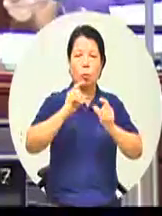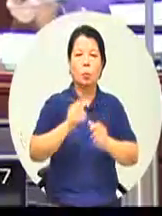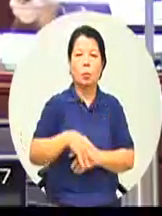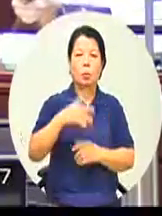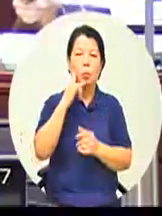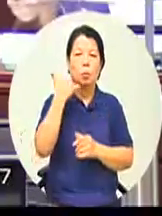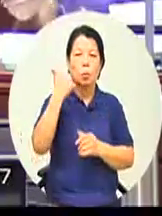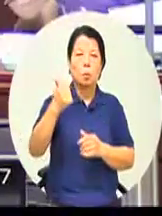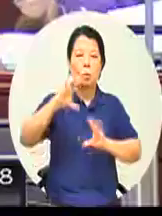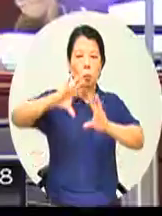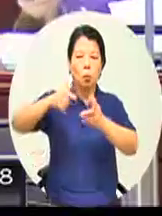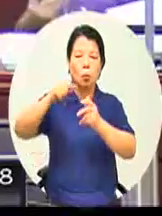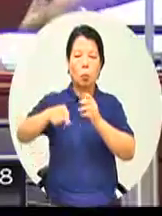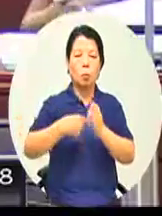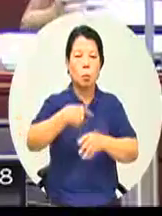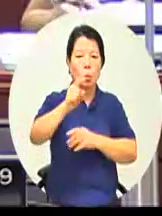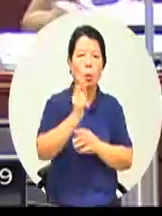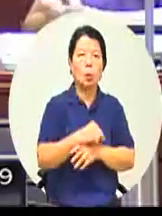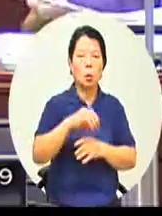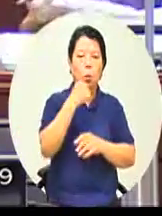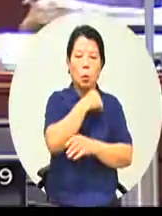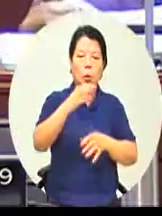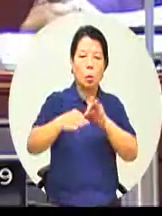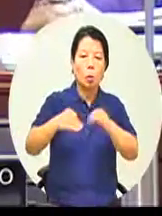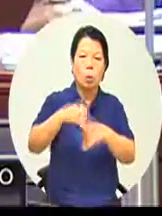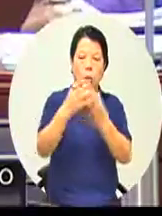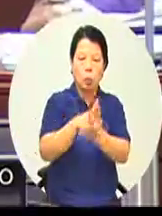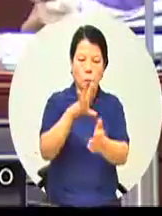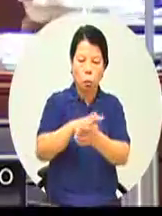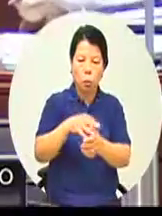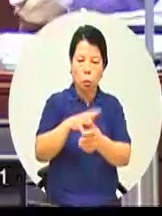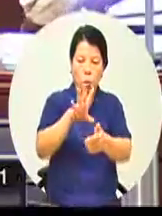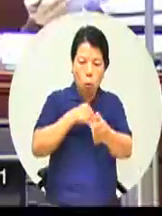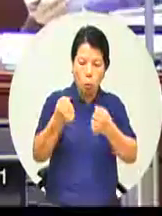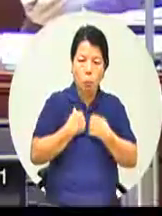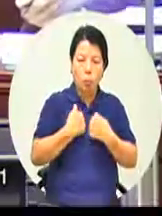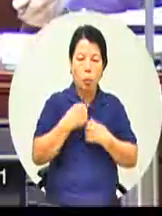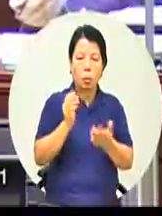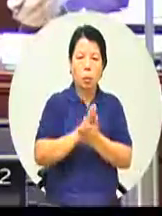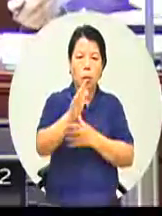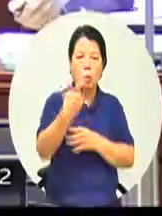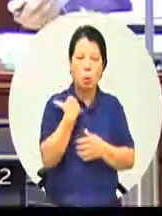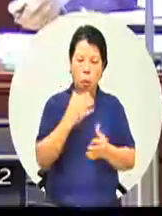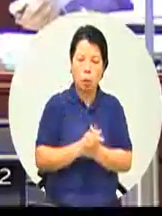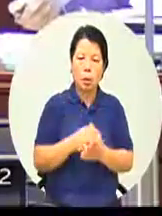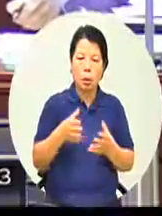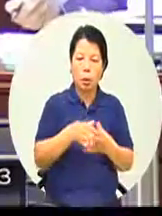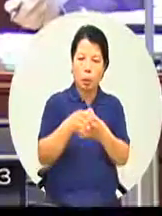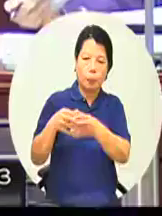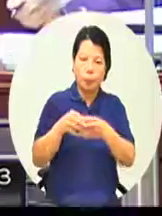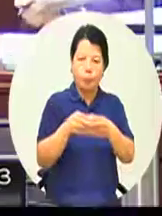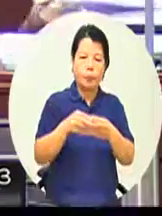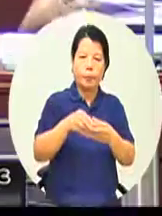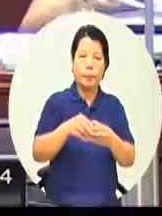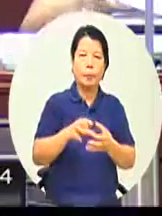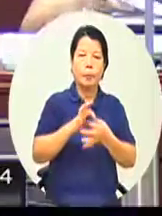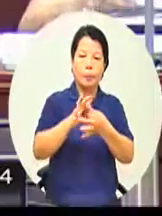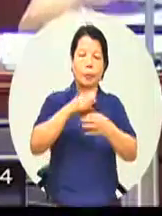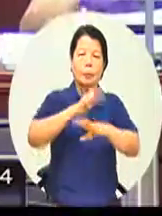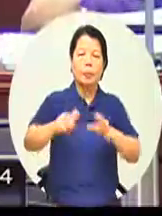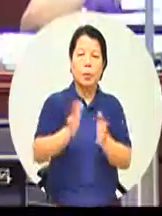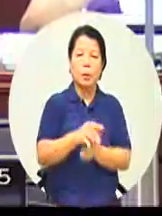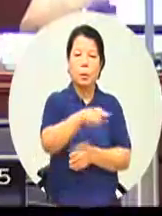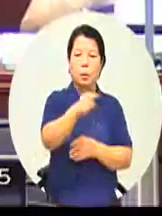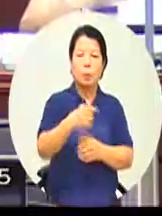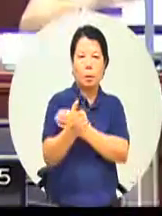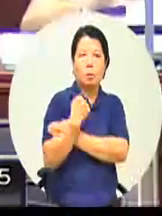母国，然后到台商的工厂里头进行实习。那这些对以后都会接轨接得很密切，希望大家一起来努力，因为这